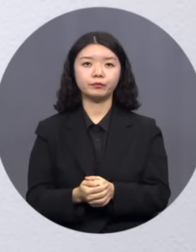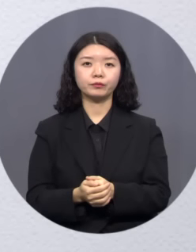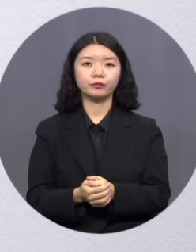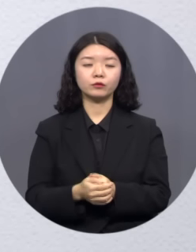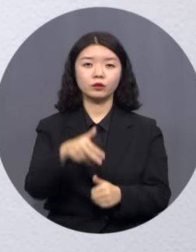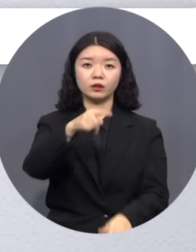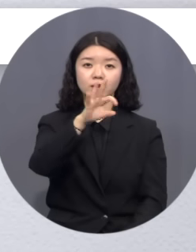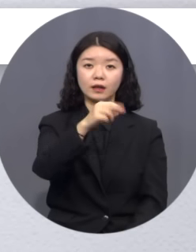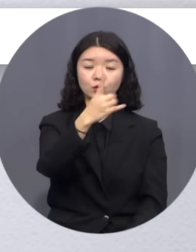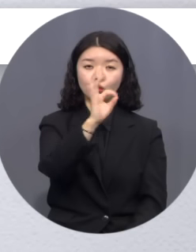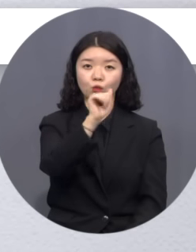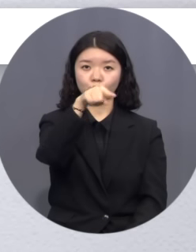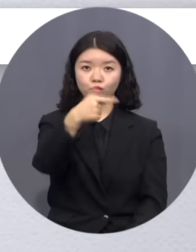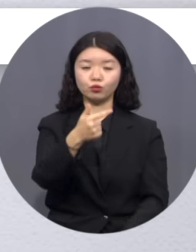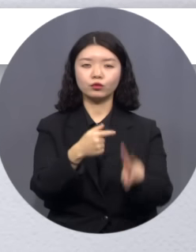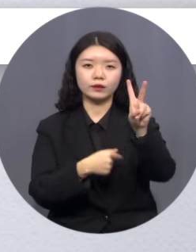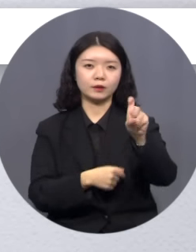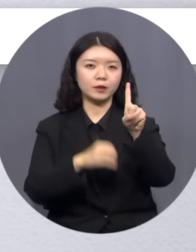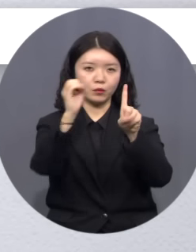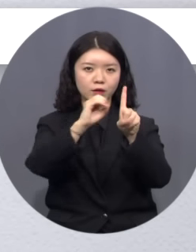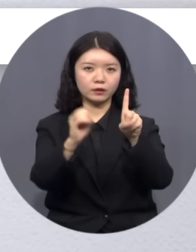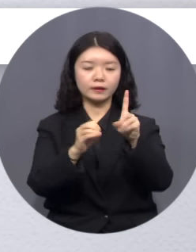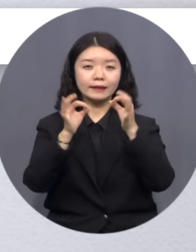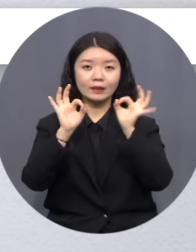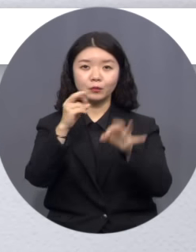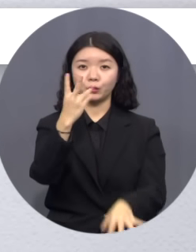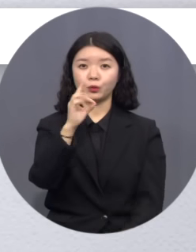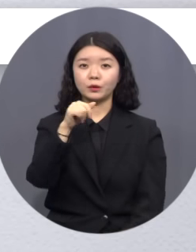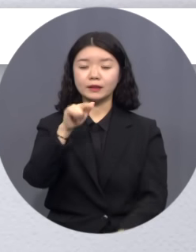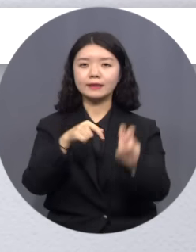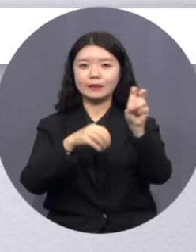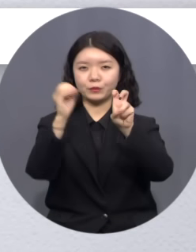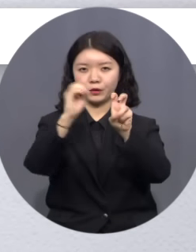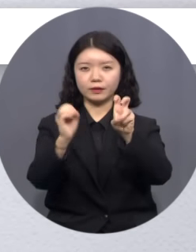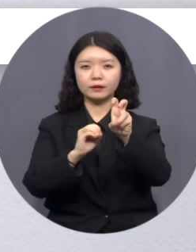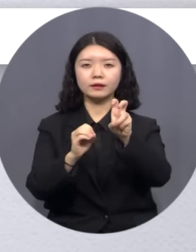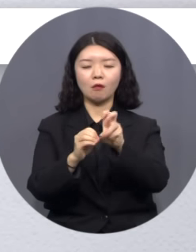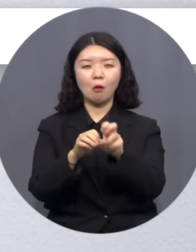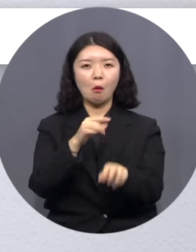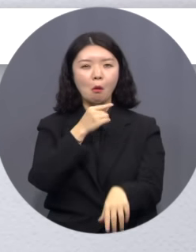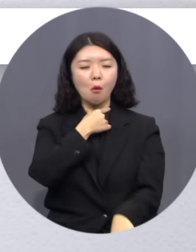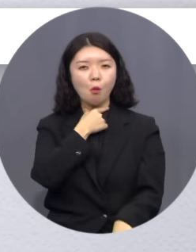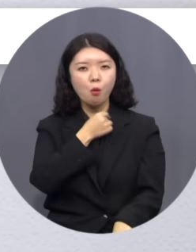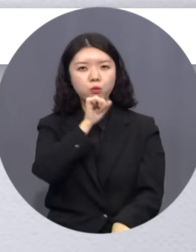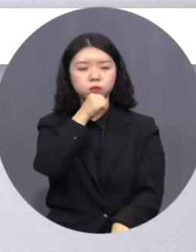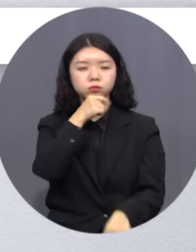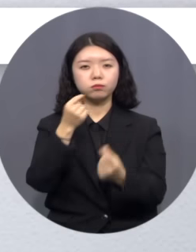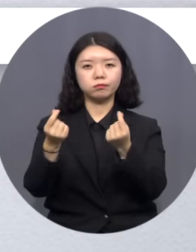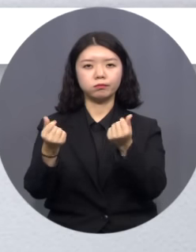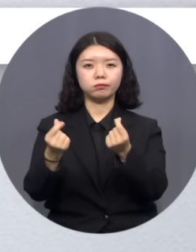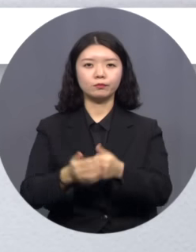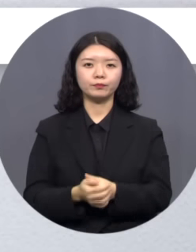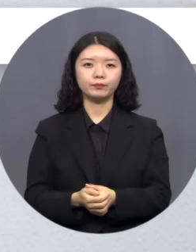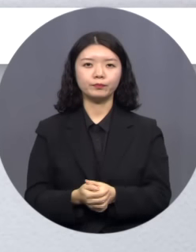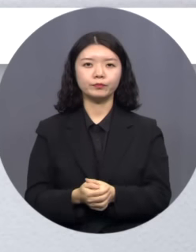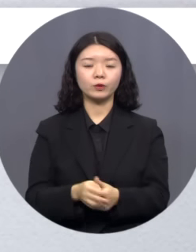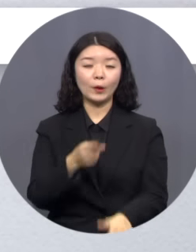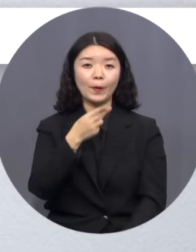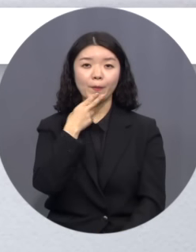장동훈 후보 21% 김영진 후보 20% 두 후보의 선호도가 비슷했습니다